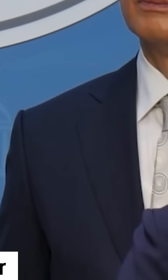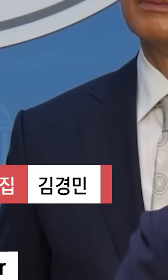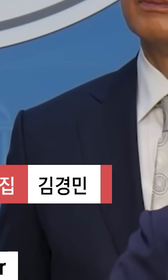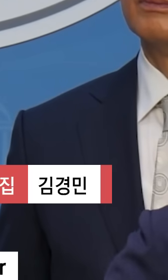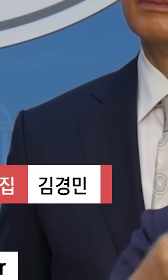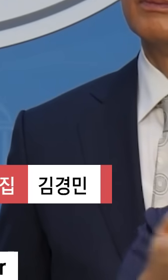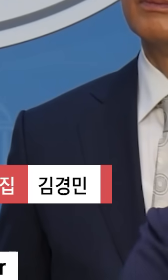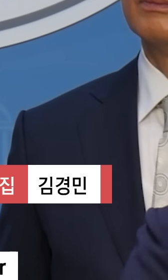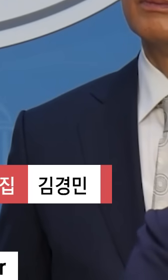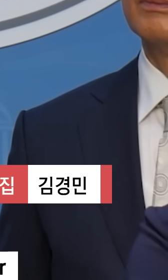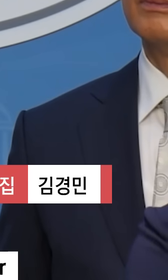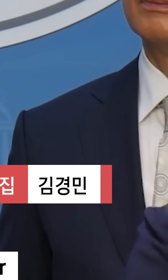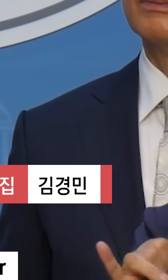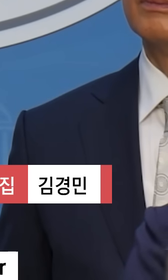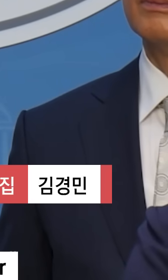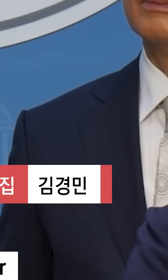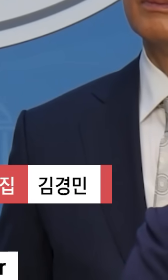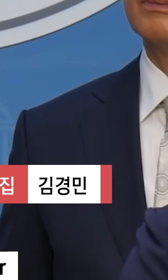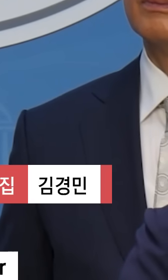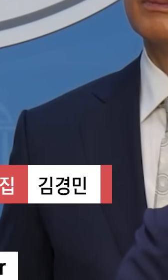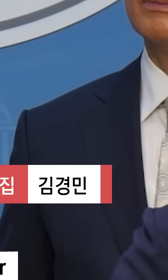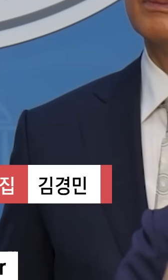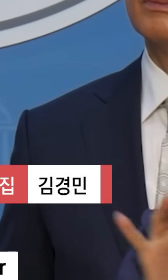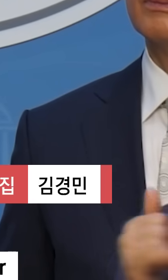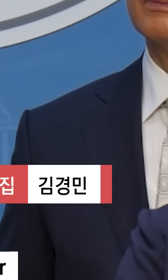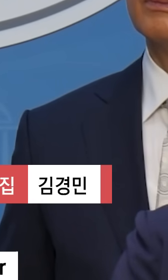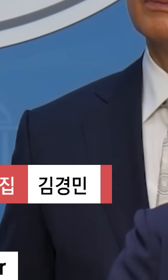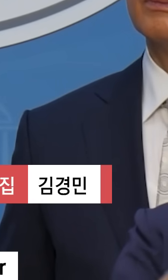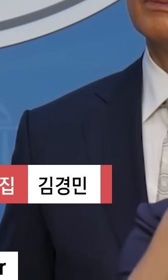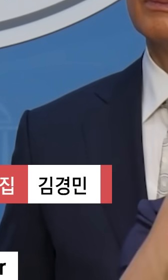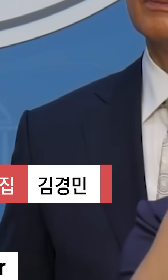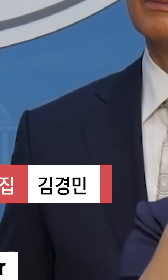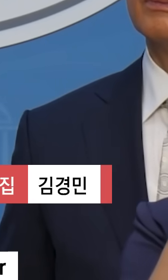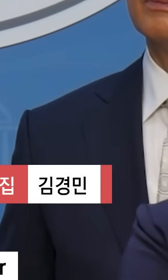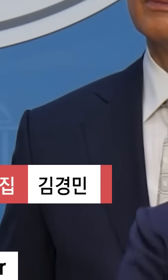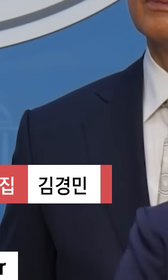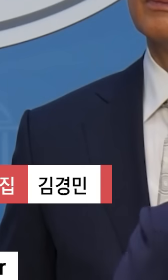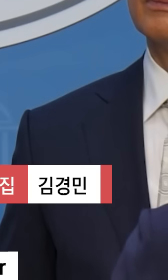나오신 소상공인분들, 자영업자분들에게 죄송한